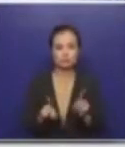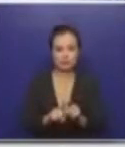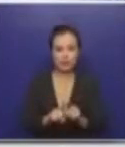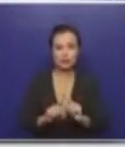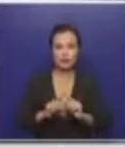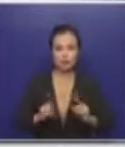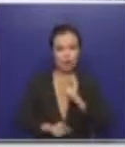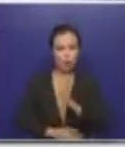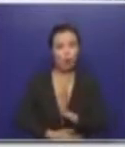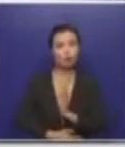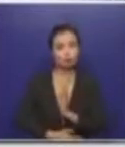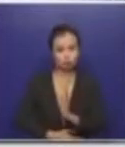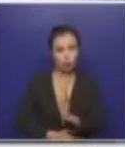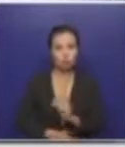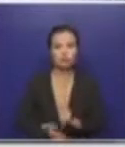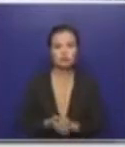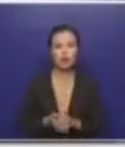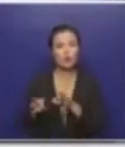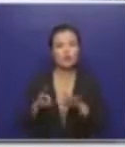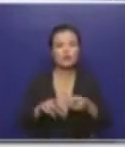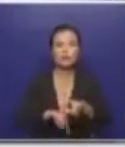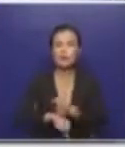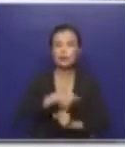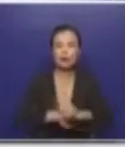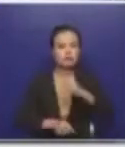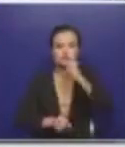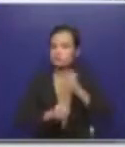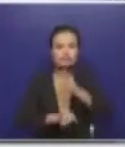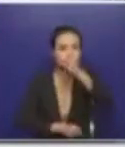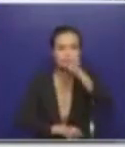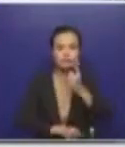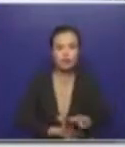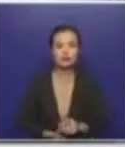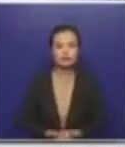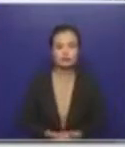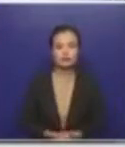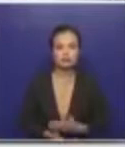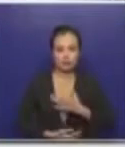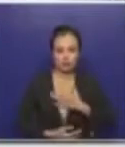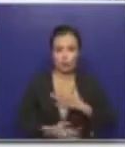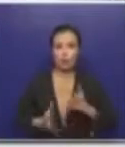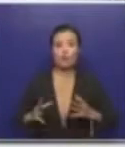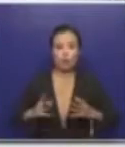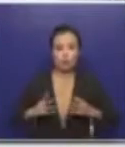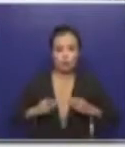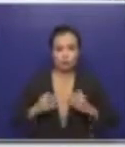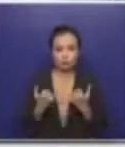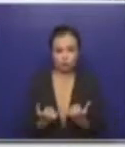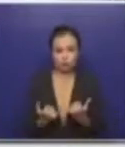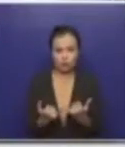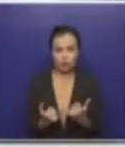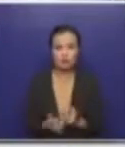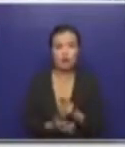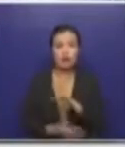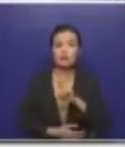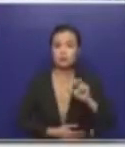ต่เรียนท่านประธานตรงๆเลยว่าในทางปฏิบัติเป็นไปไม่ได้เลยครับเราต้องยอมรับว่าขณะนี้เนี่ยครับสภาเ